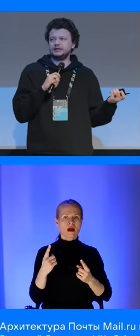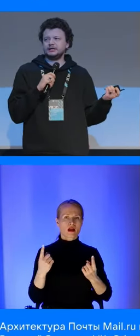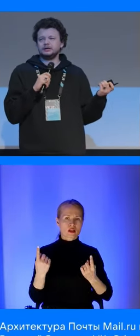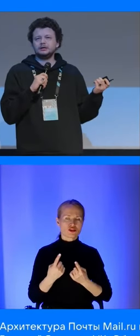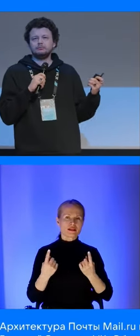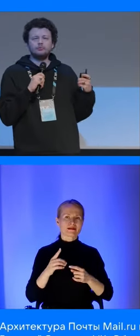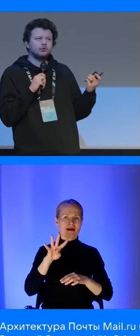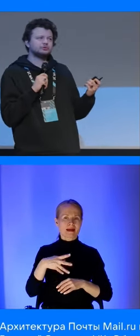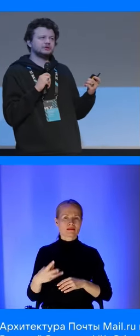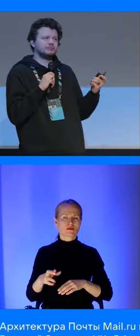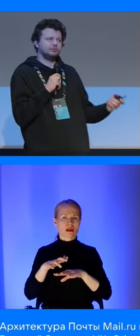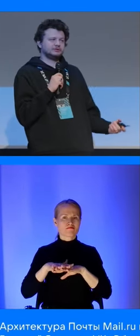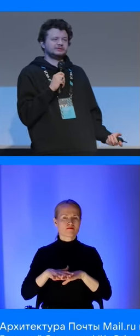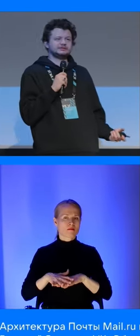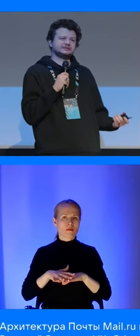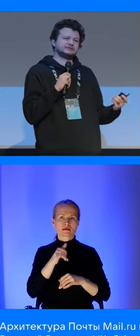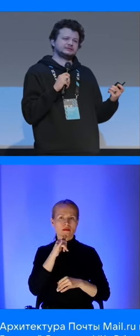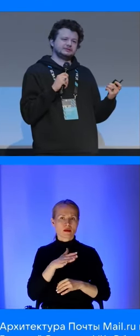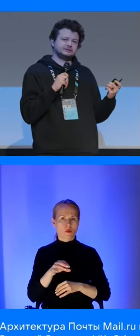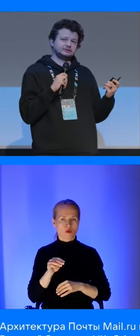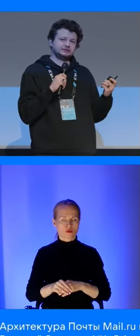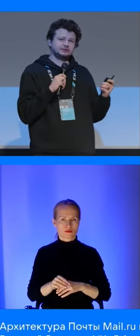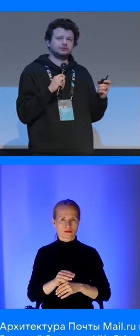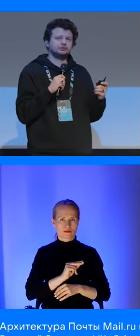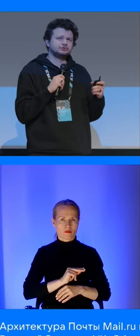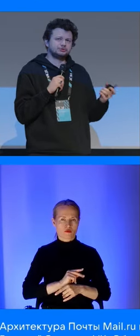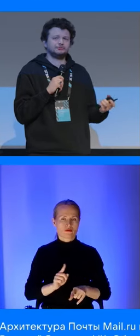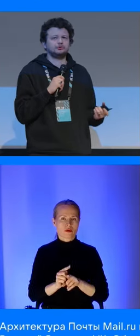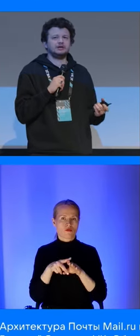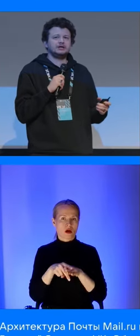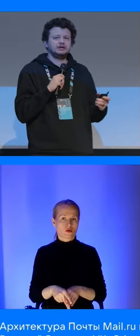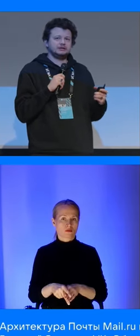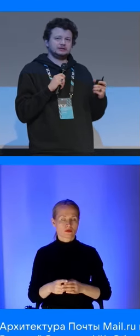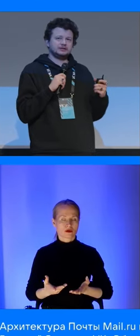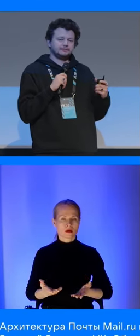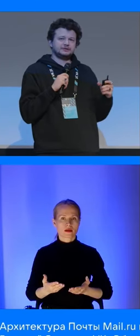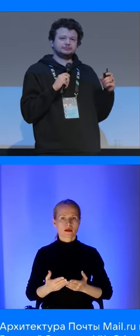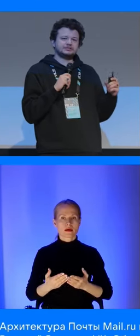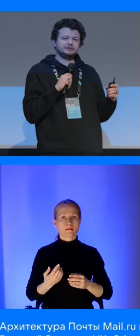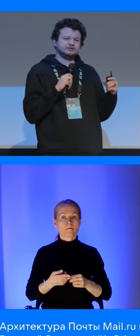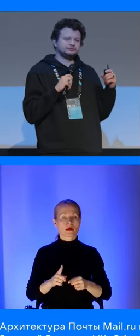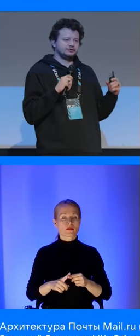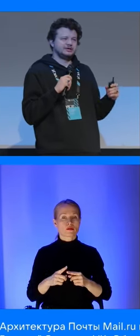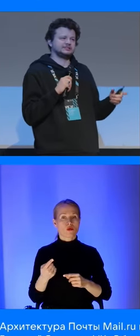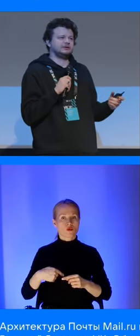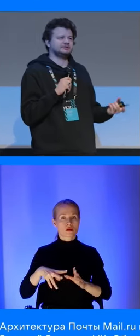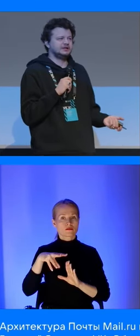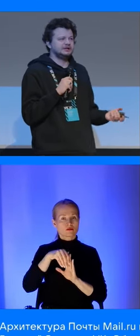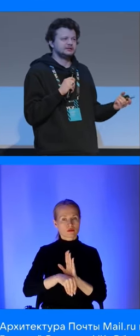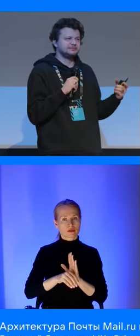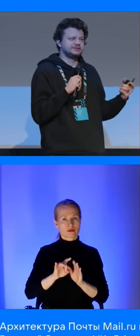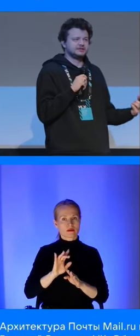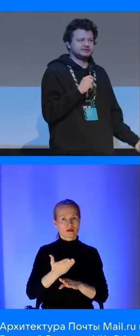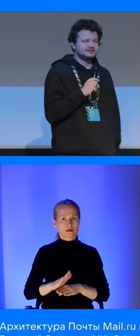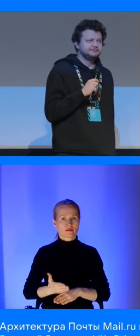не могут работать с такой нагрузкой, очень много данных. Поэтому на самом деле у нас внутри кастомная база